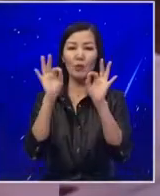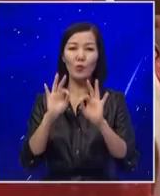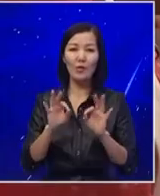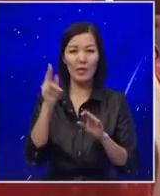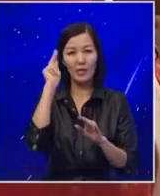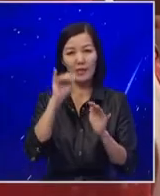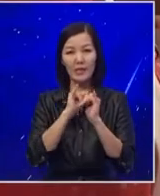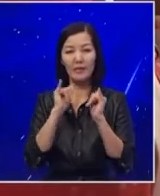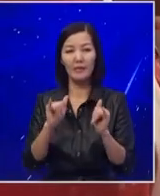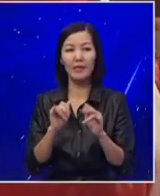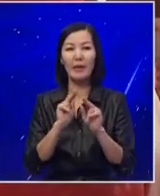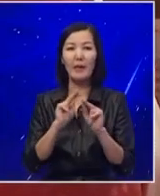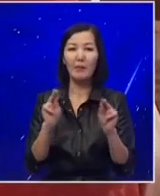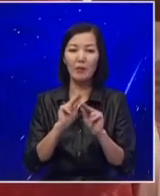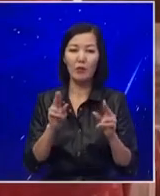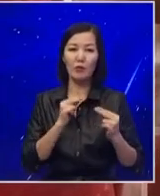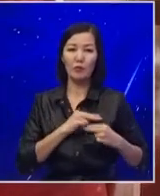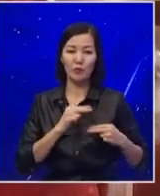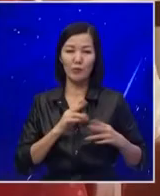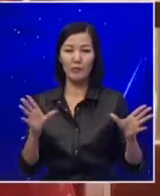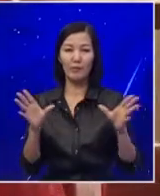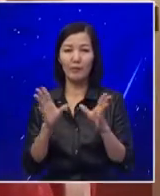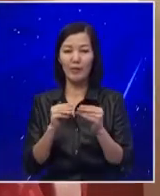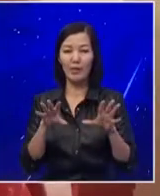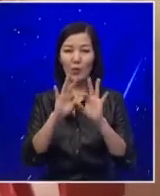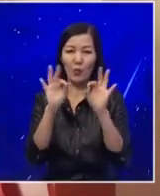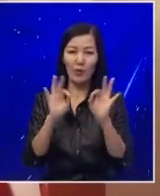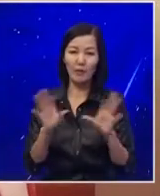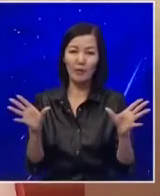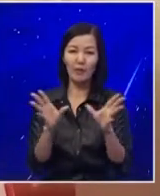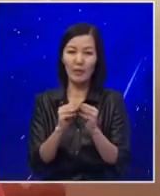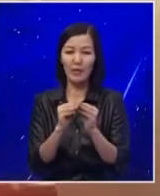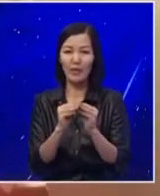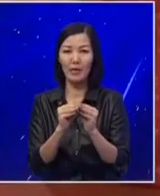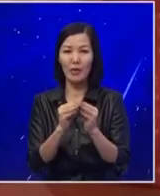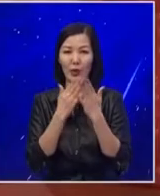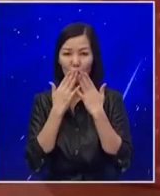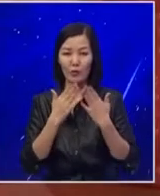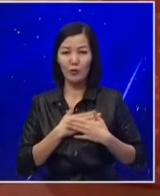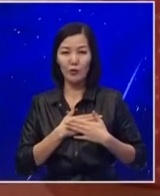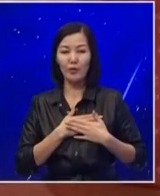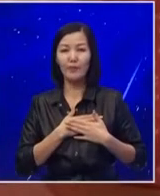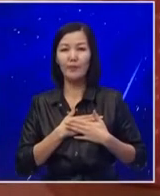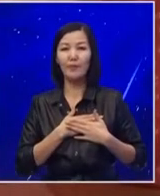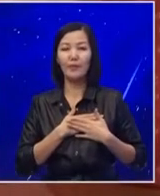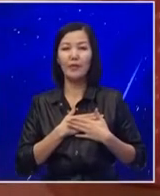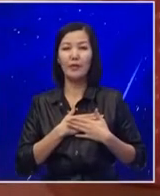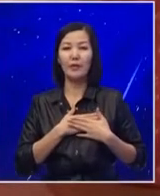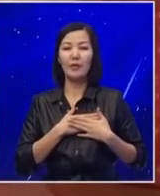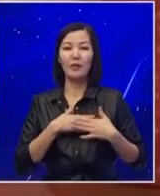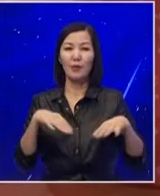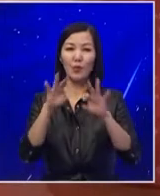жоқ. Педагогтық, мұғалімдық жұмыспен қатар өнер саласын бірдей алып жүрдім. Көркем өнерпаздар үйірмесіне